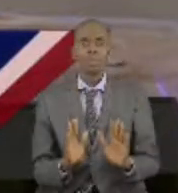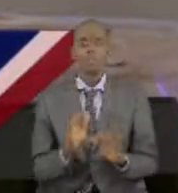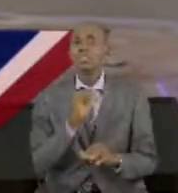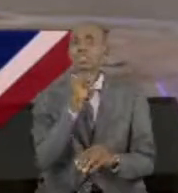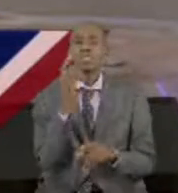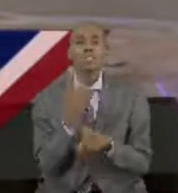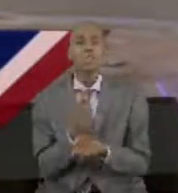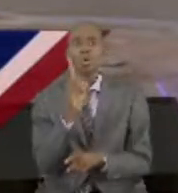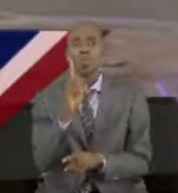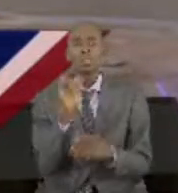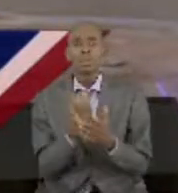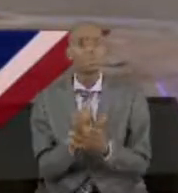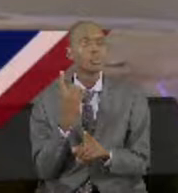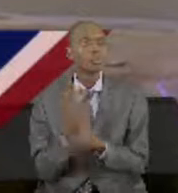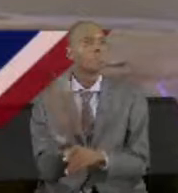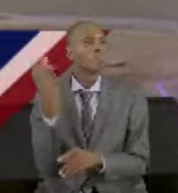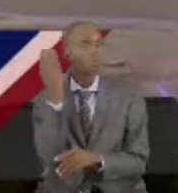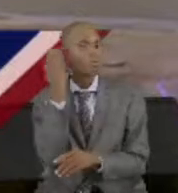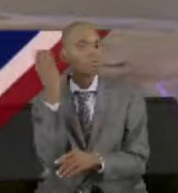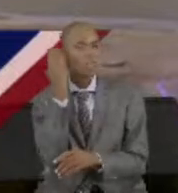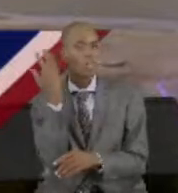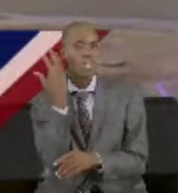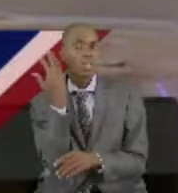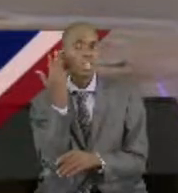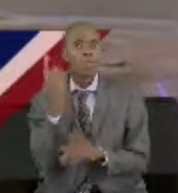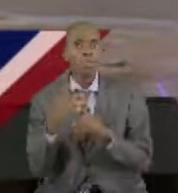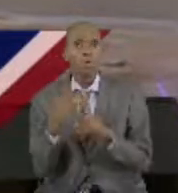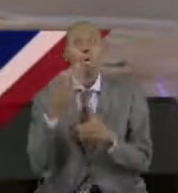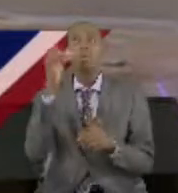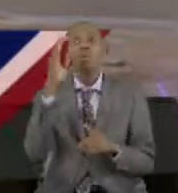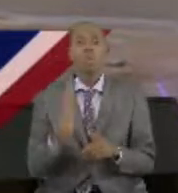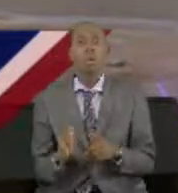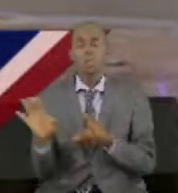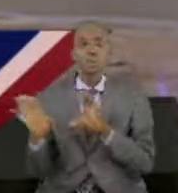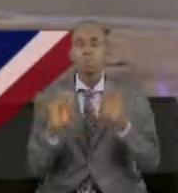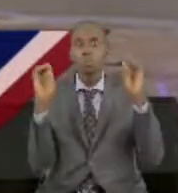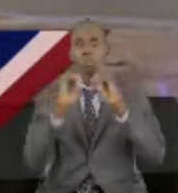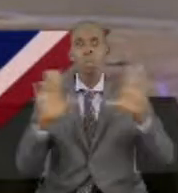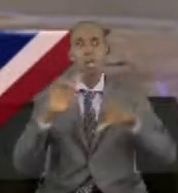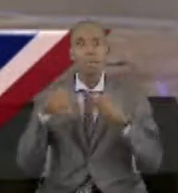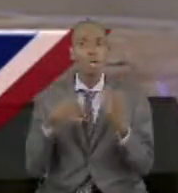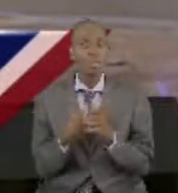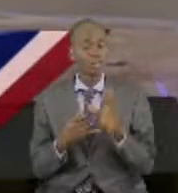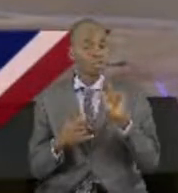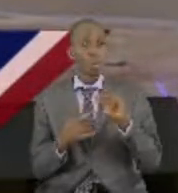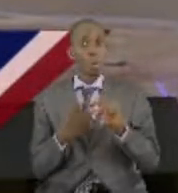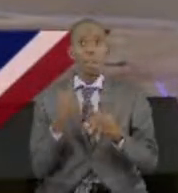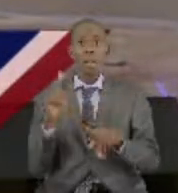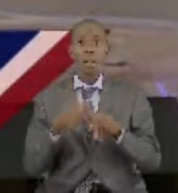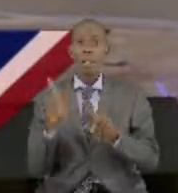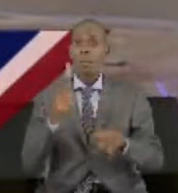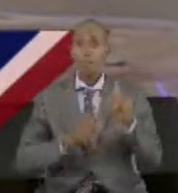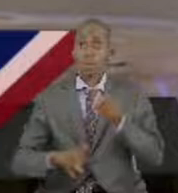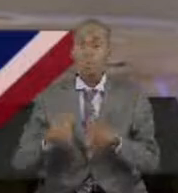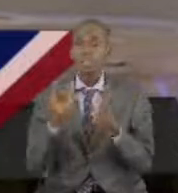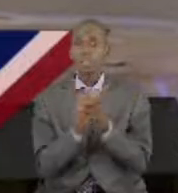un échauffement des bancs. Ce n'est pas quelqu'un qui entend la parole sans jamais prier par rapport à cela, sans jamais rien faire par rapport à cela, mais il y a des gens qui